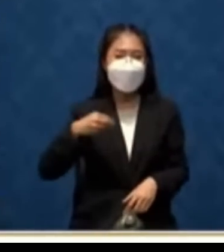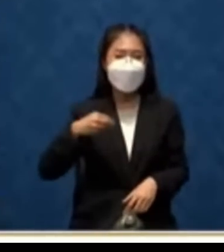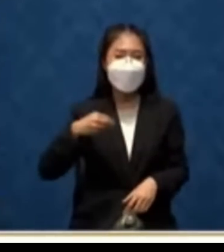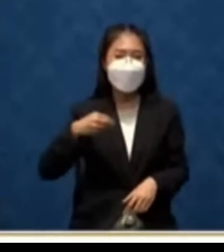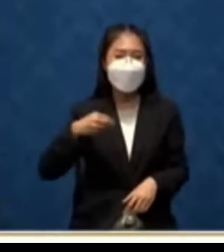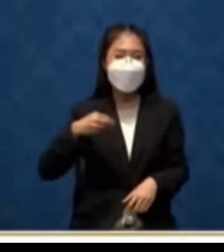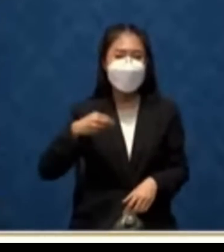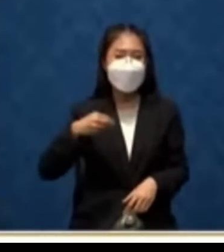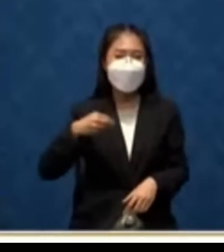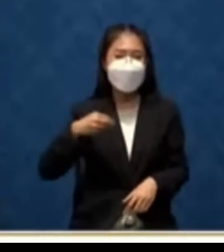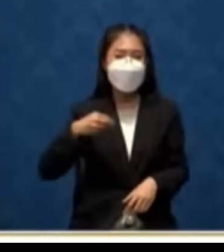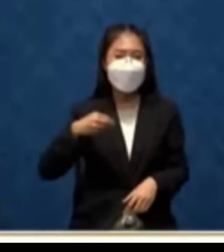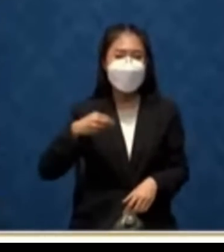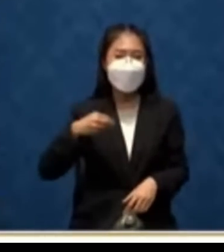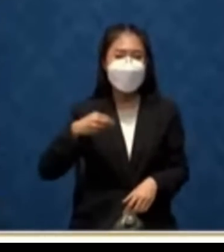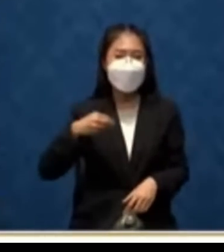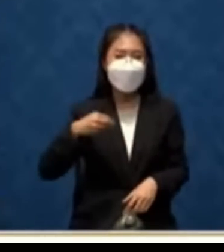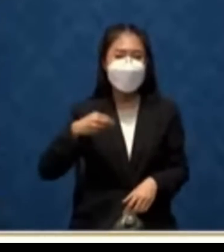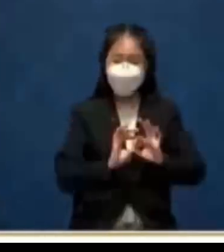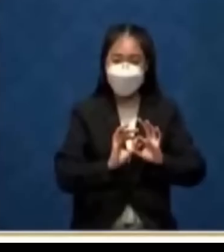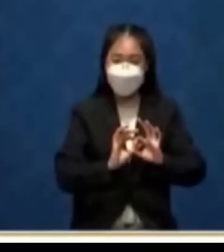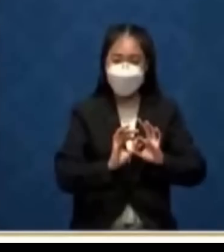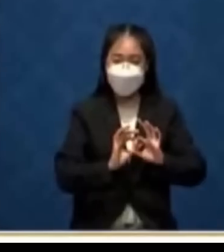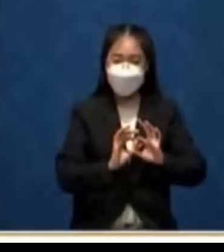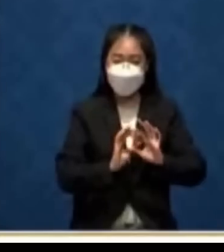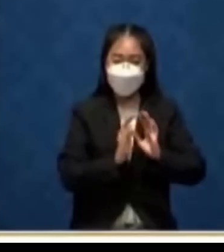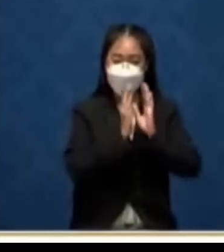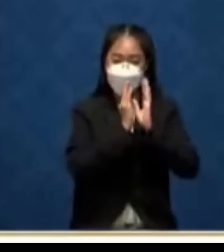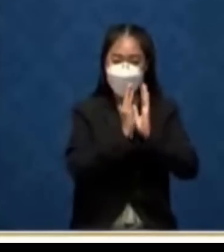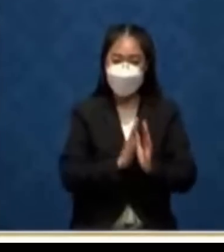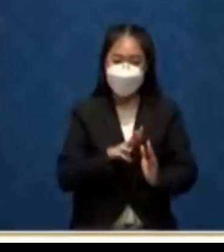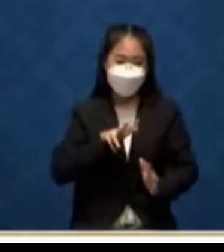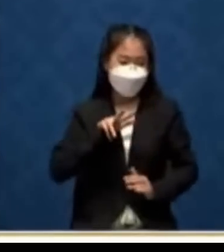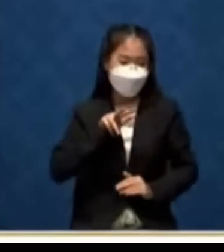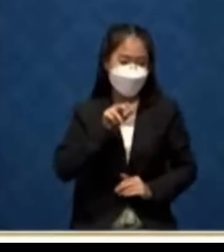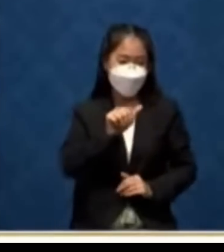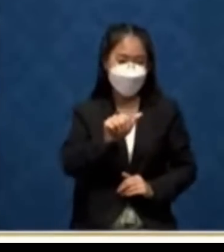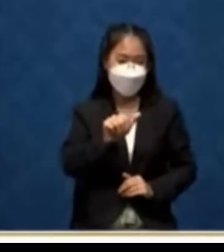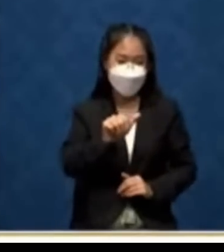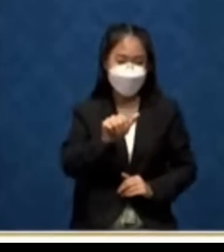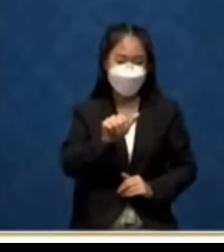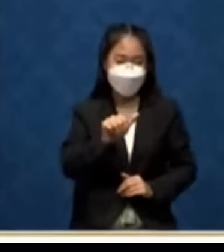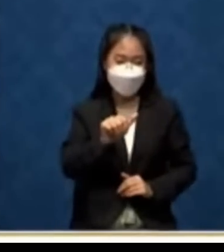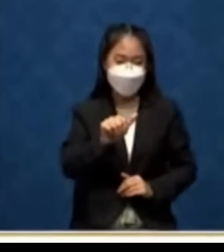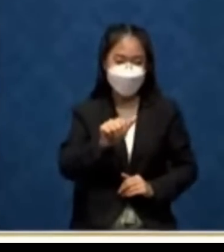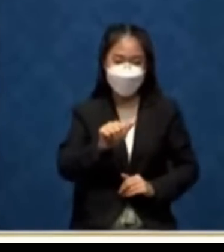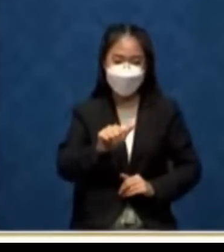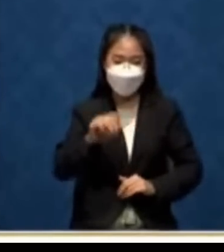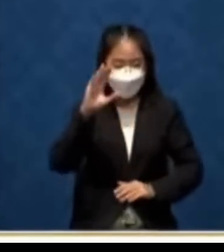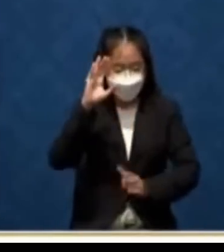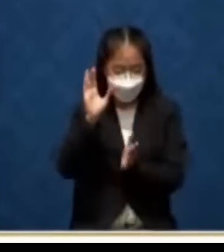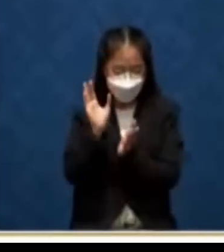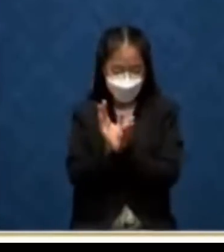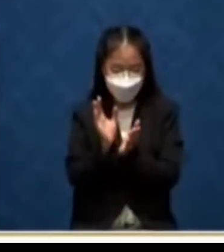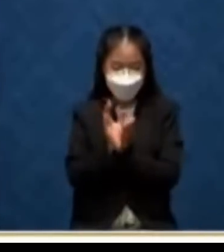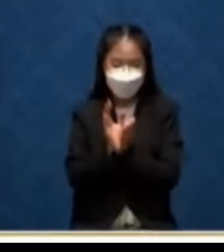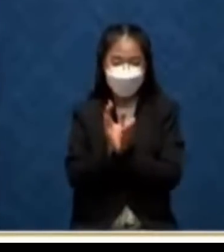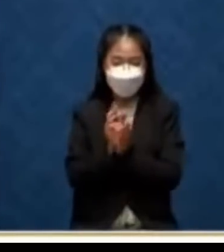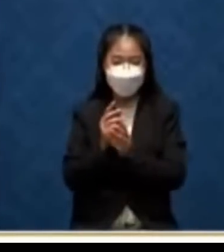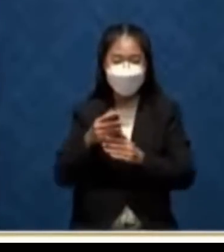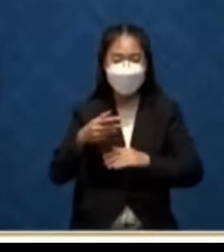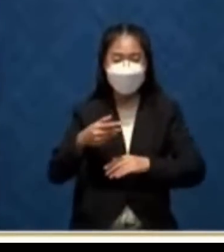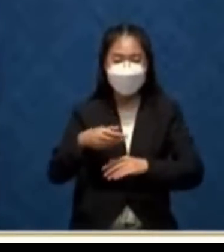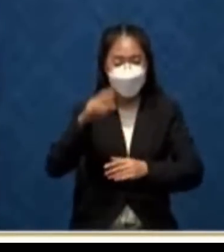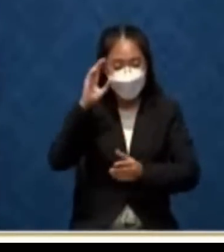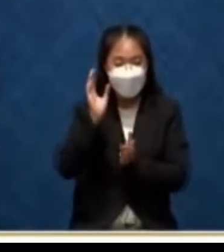ดครับที่เป็นผู้บัญชาการสูงสุดของข้าราชการตำรวจก็คือพลเอกประยุทธ์จันทร์โ